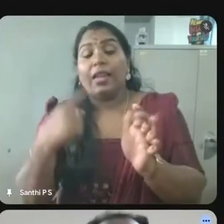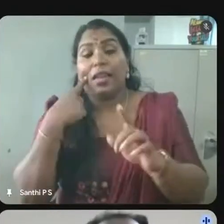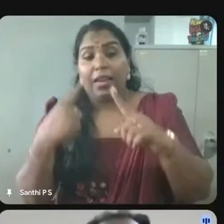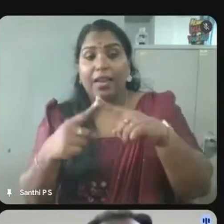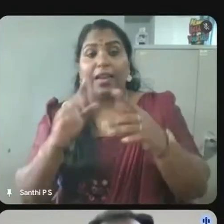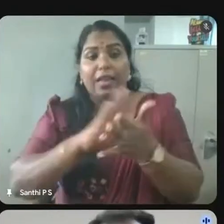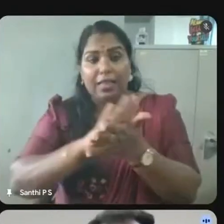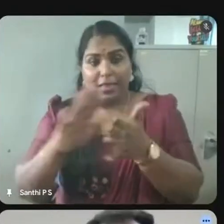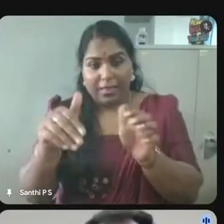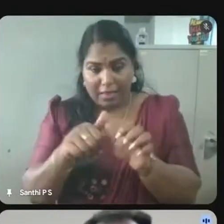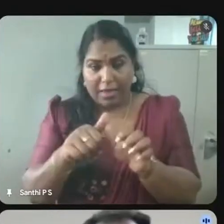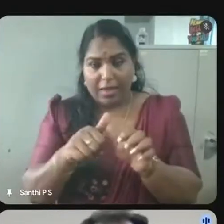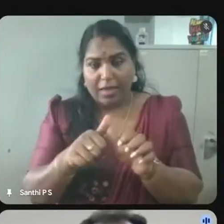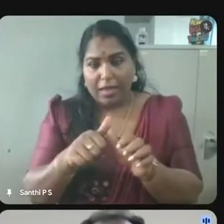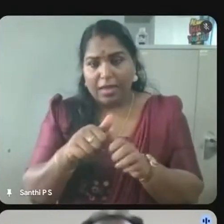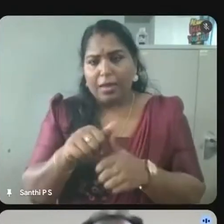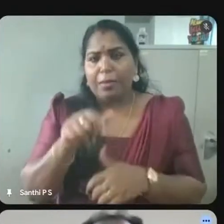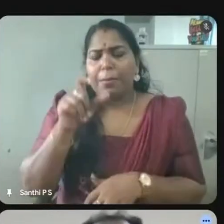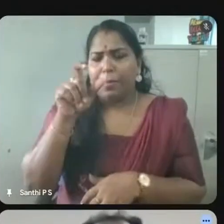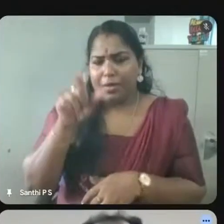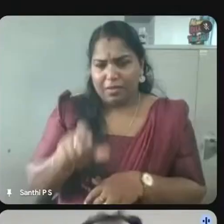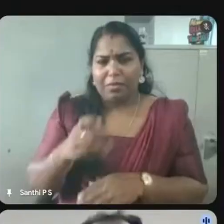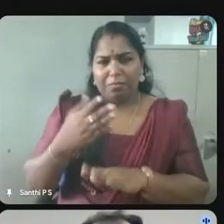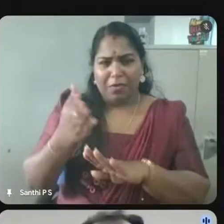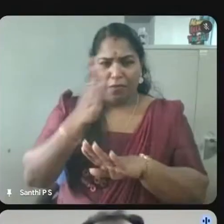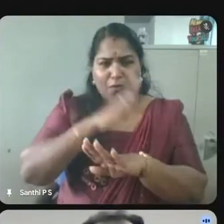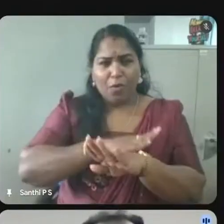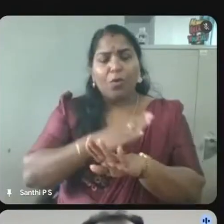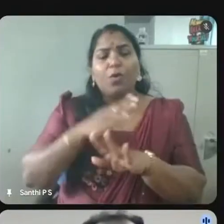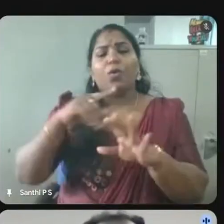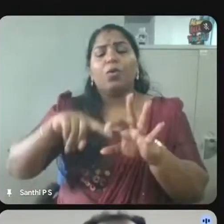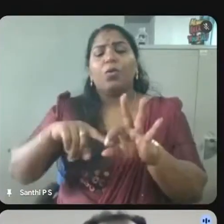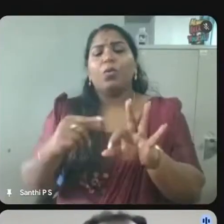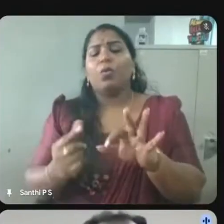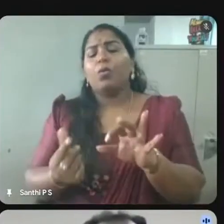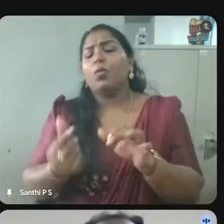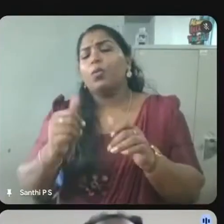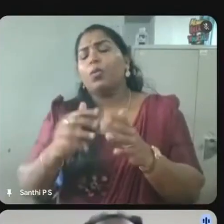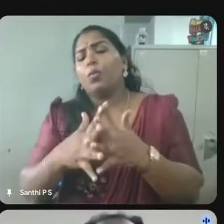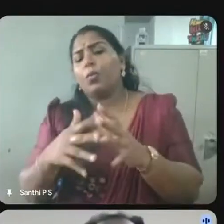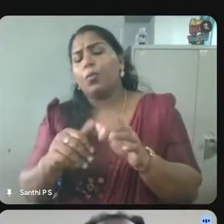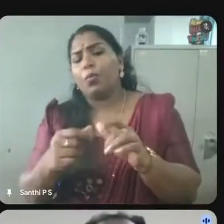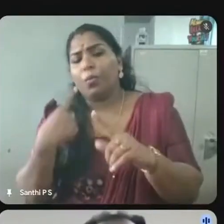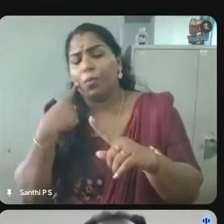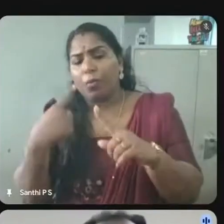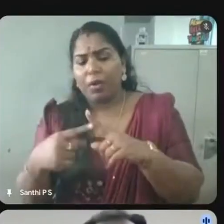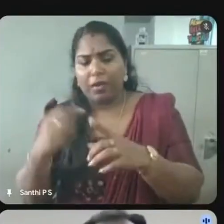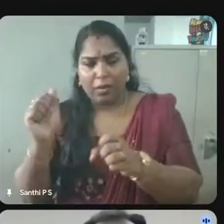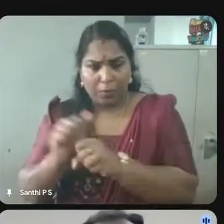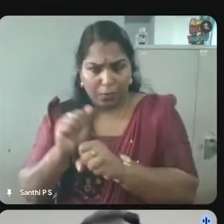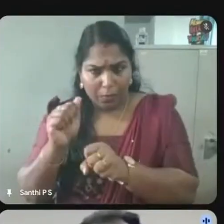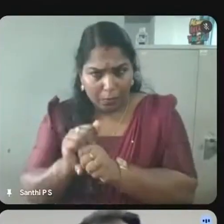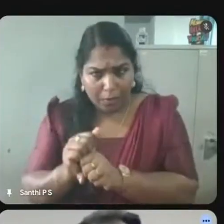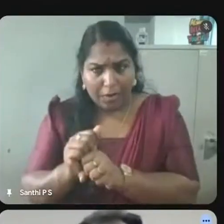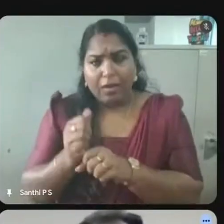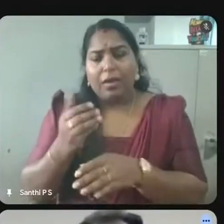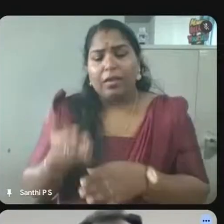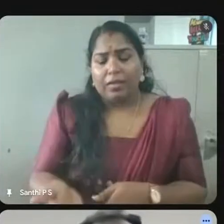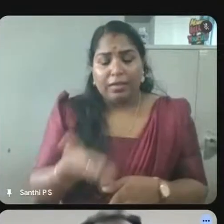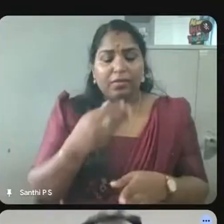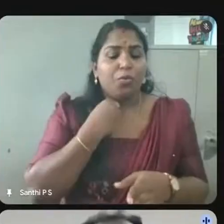വർഷം കുവൈറ്റ് ജോലി ചെയ്യുകയും കാരക്കോണം CSI മെഡിക്കൽ കോളേജിൽ 4 വർഷം അസിസ്റ്റന്റ് പ്രൊഫസറായി